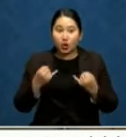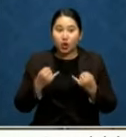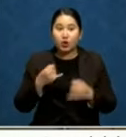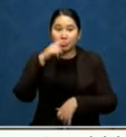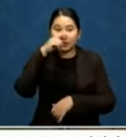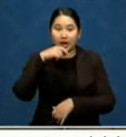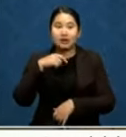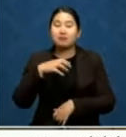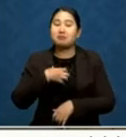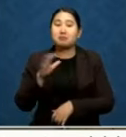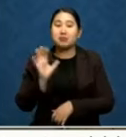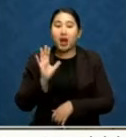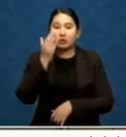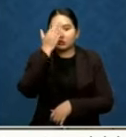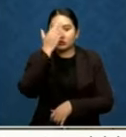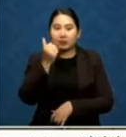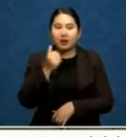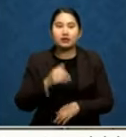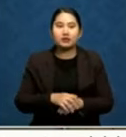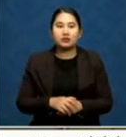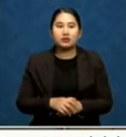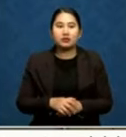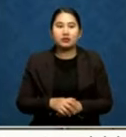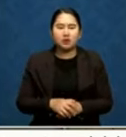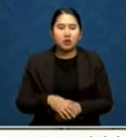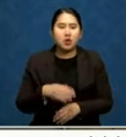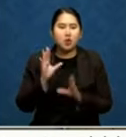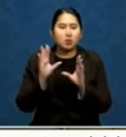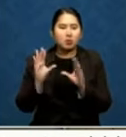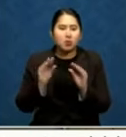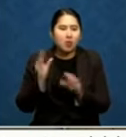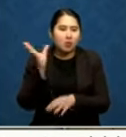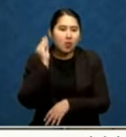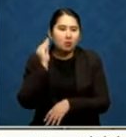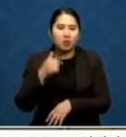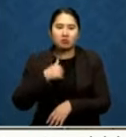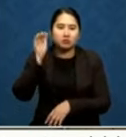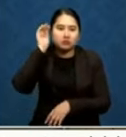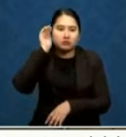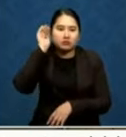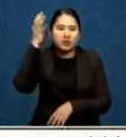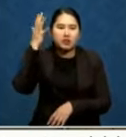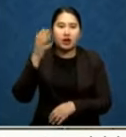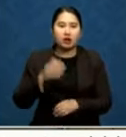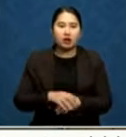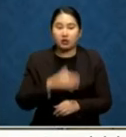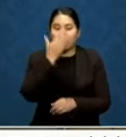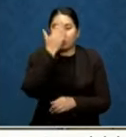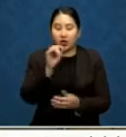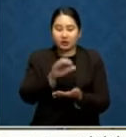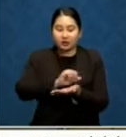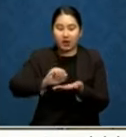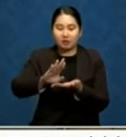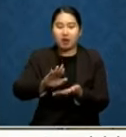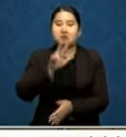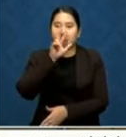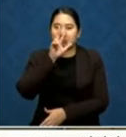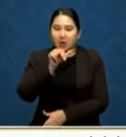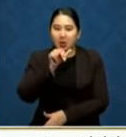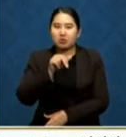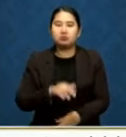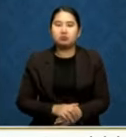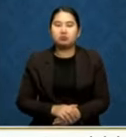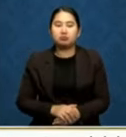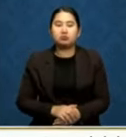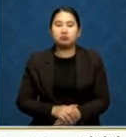รายนี้มีคนพูดเข้าหูผมซึ่งผมไม่เชื่อเพราะสถาบันนี้โปร่งใสปราศ